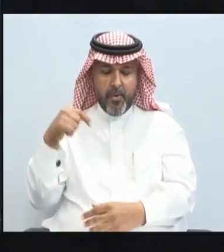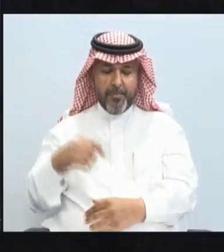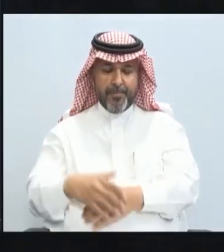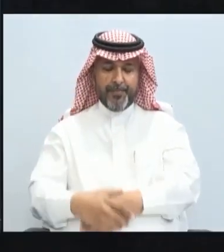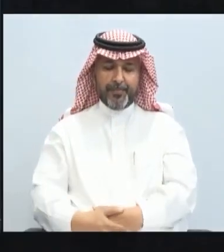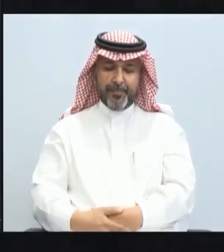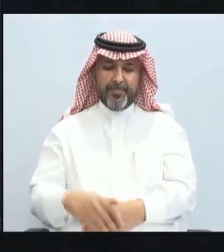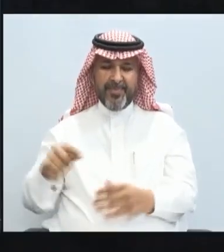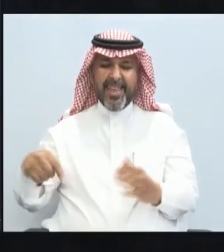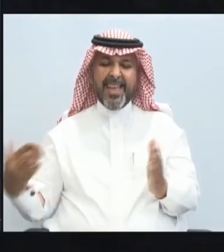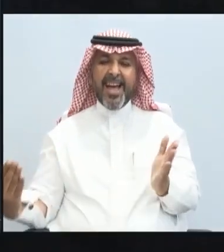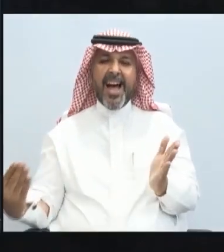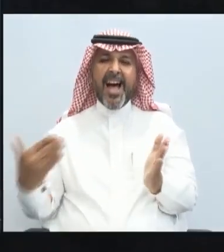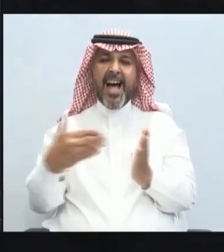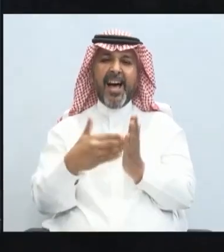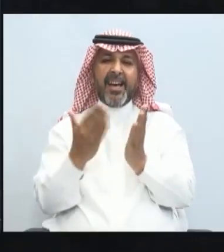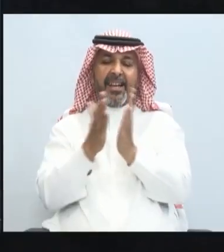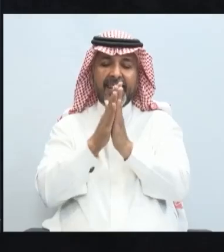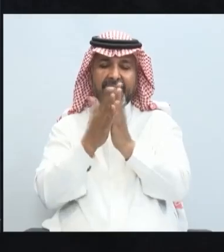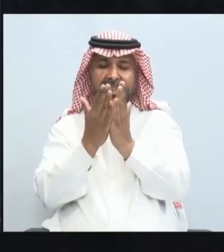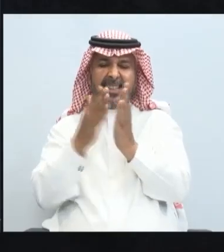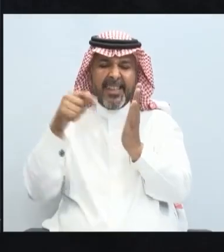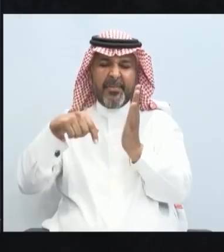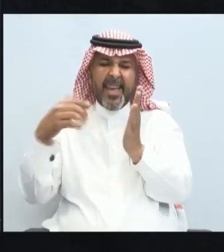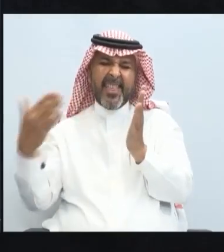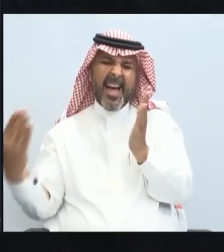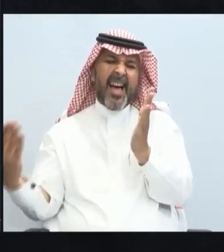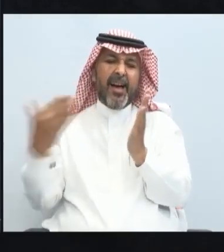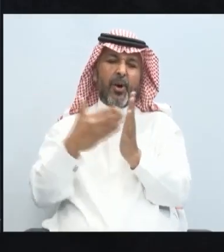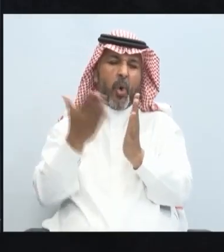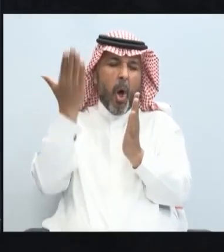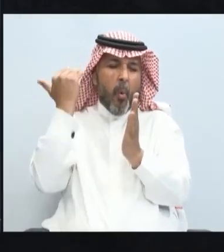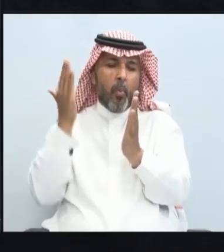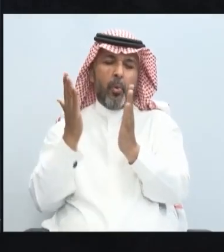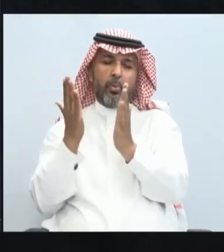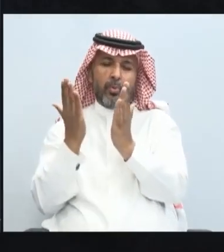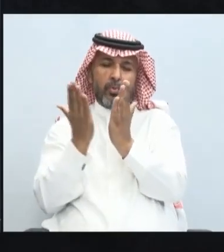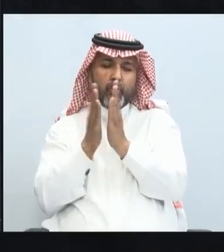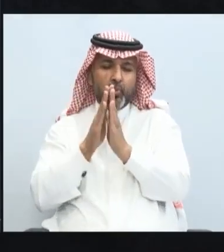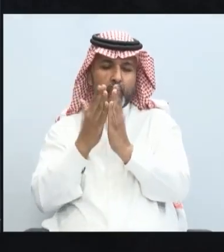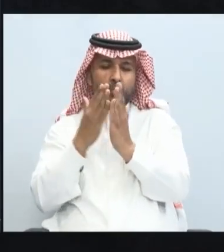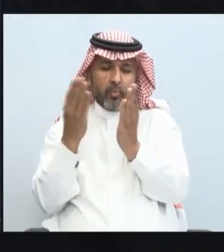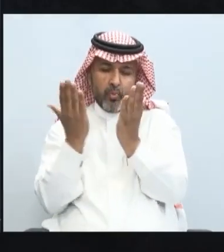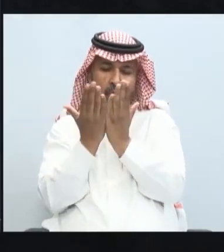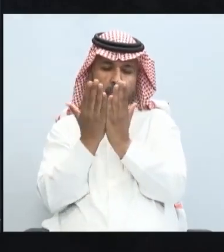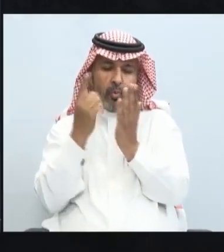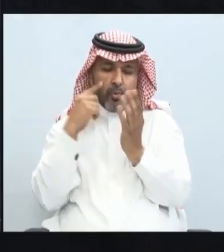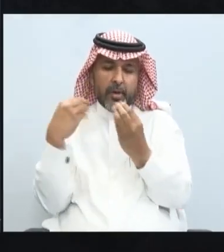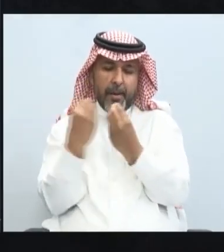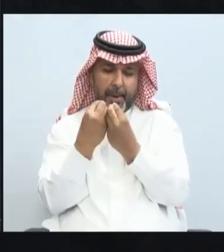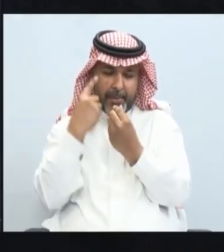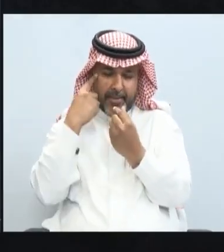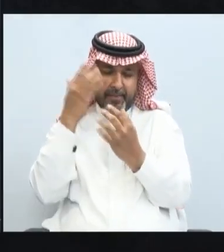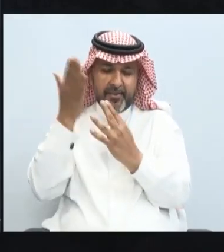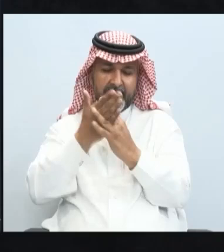المنهج على خير وانتهينا معكم يعني امتدت الحصص هذه على مدار هذا الفصل الدراسي الثالث اتمنى اني